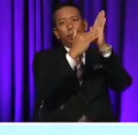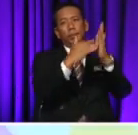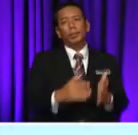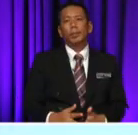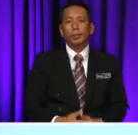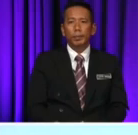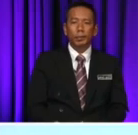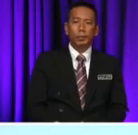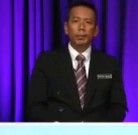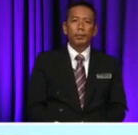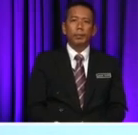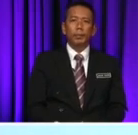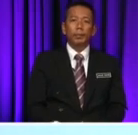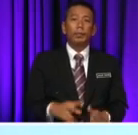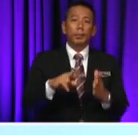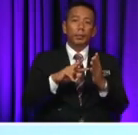Terima kasih